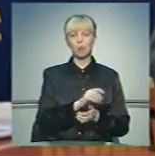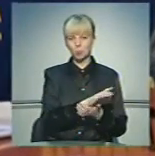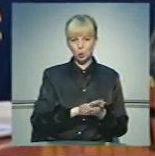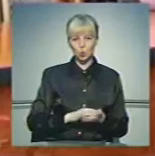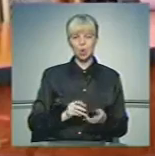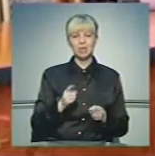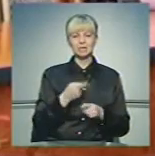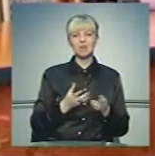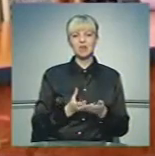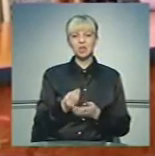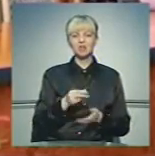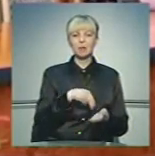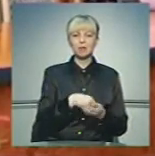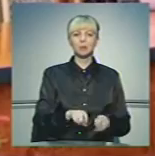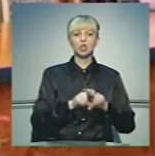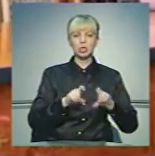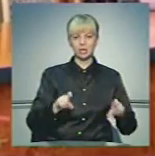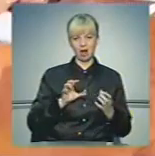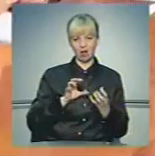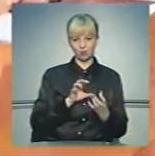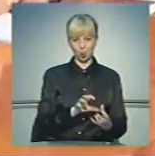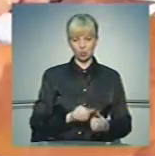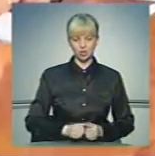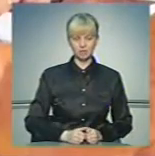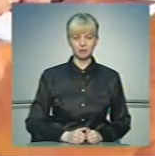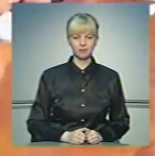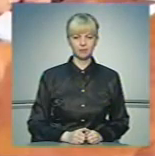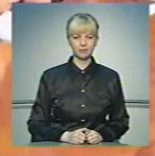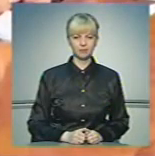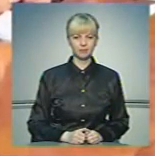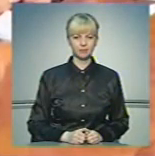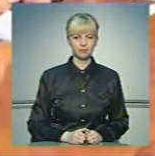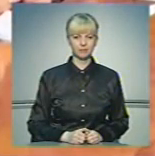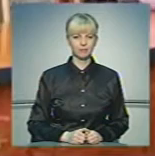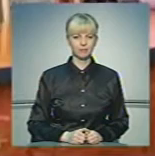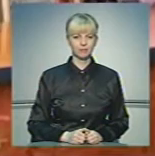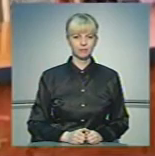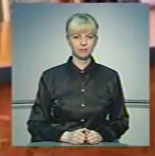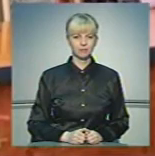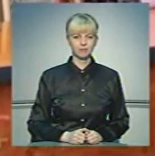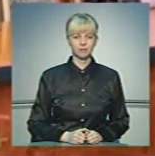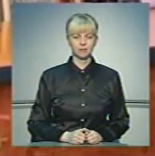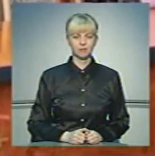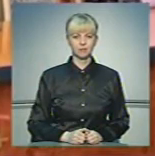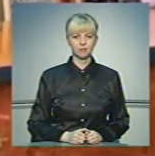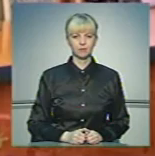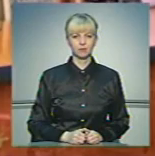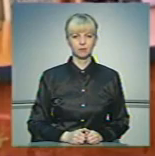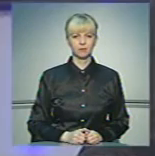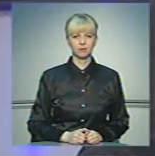продовжити співфінансування придбання шкільних автобусів. Максим Калінчук, Христина Петренко, Назар Волошенюк, телеканал